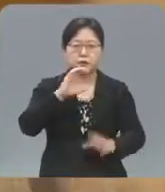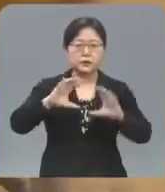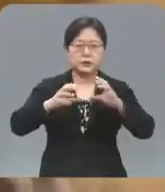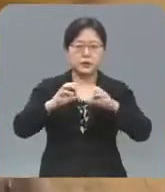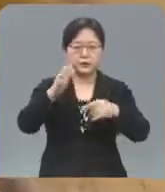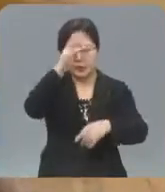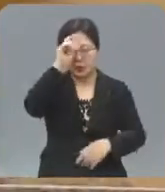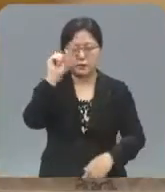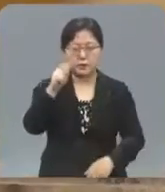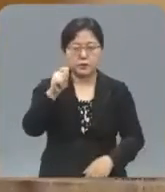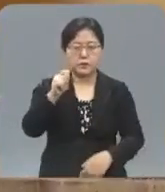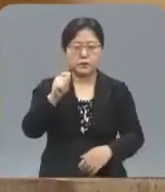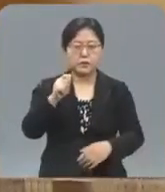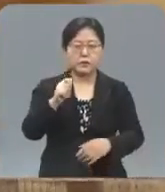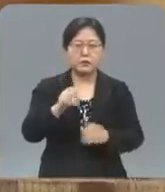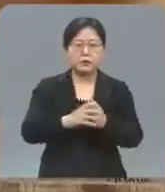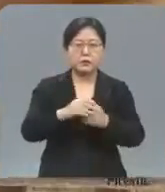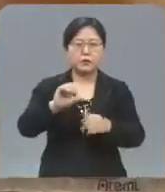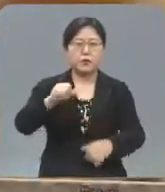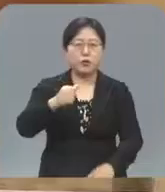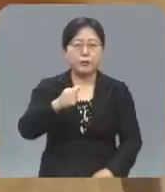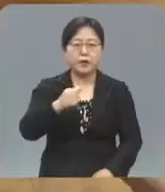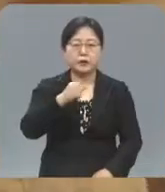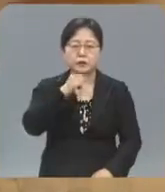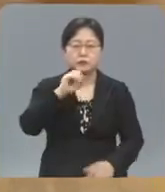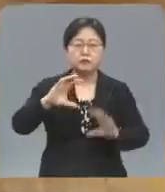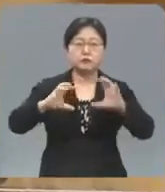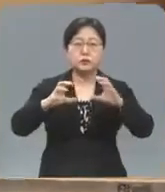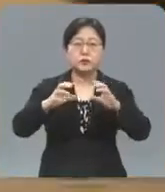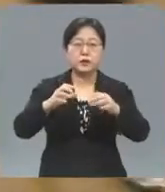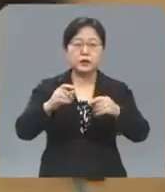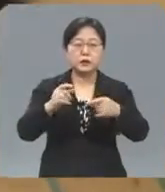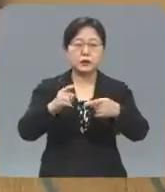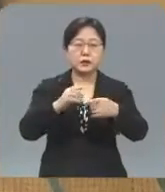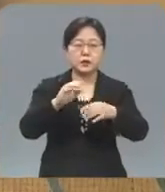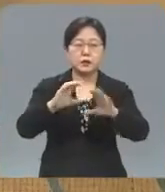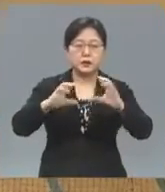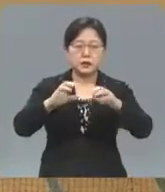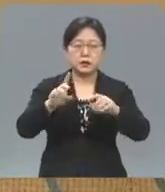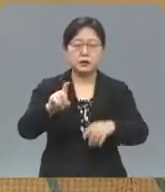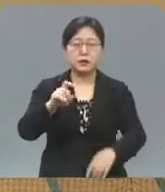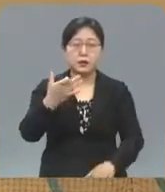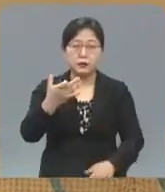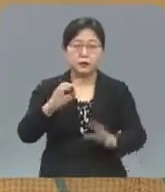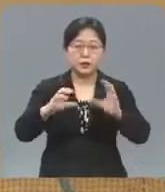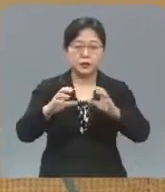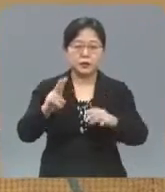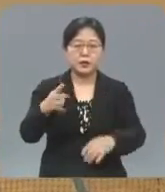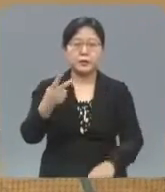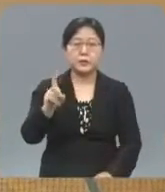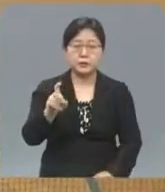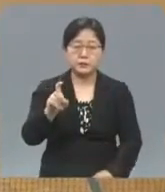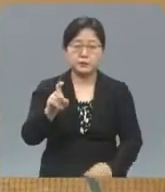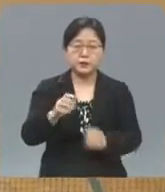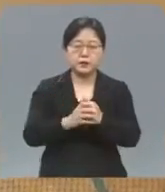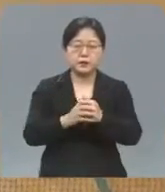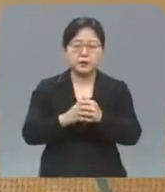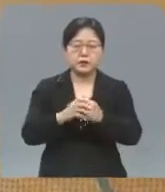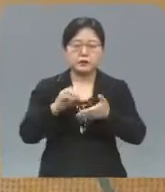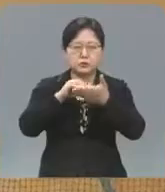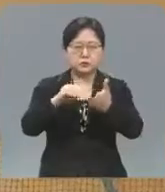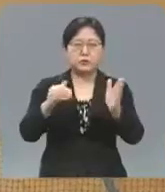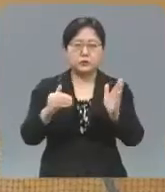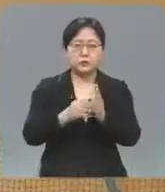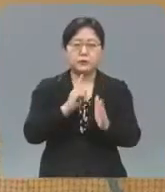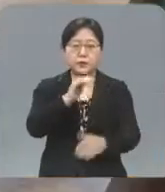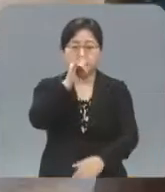배드민턴 연맹 월드투어 슈퍼 500등급의 국제대회로 세계 19개국에서 250명의 선수가 참가 등록을 마친